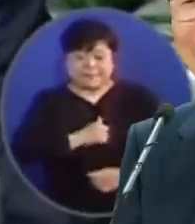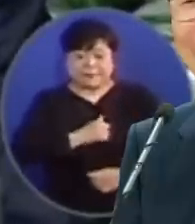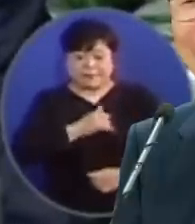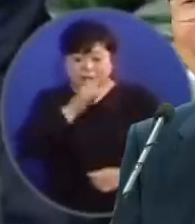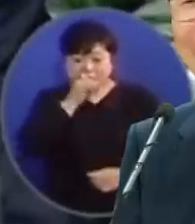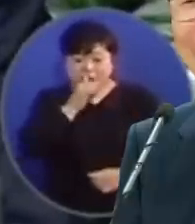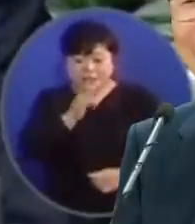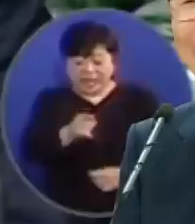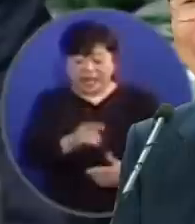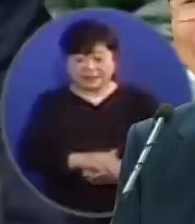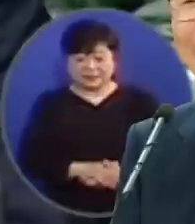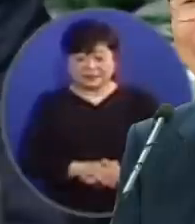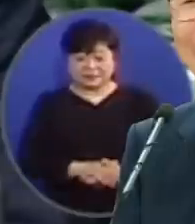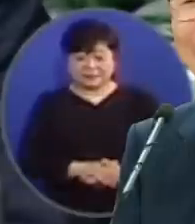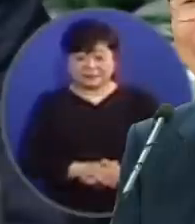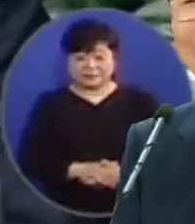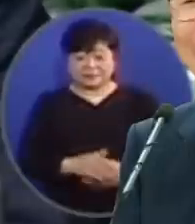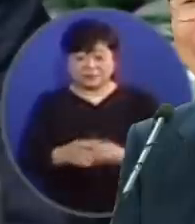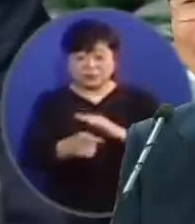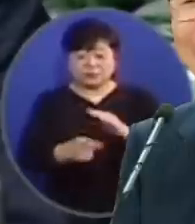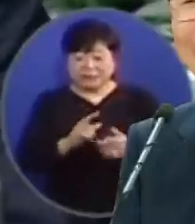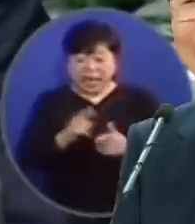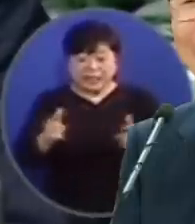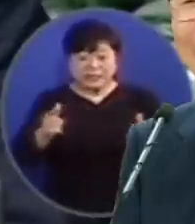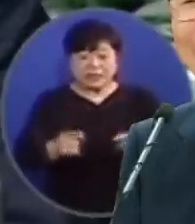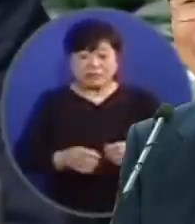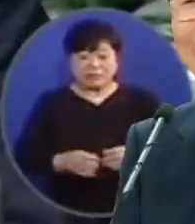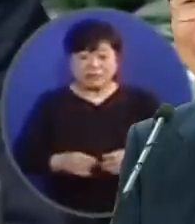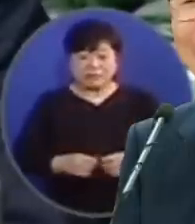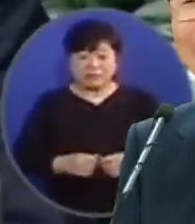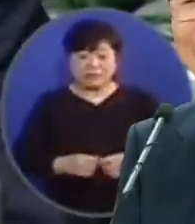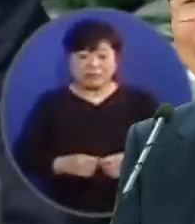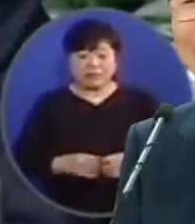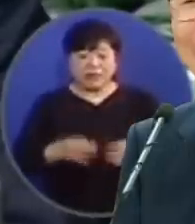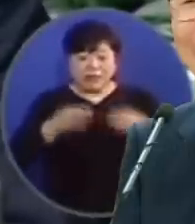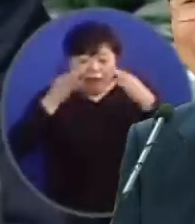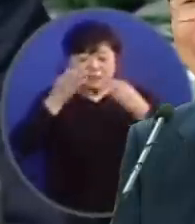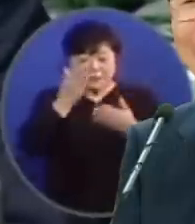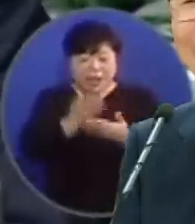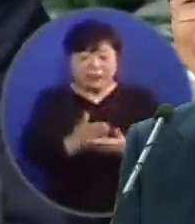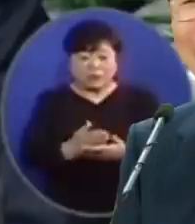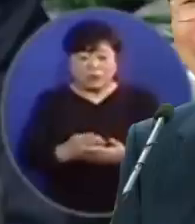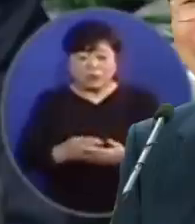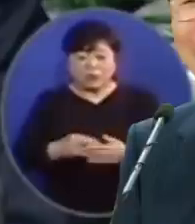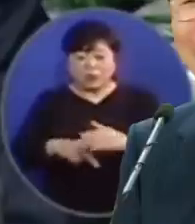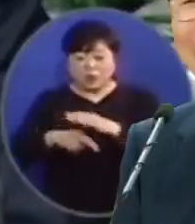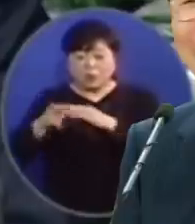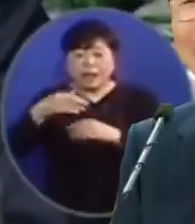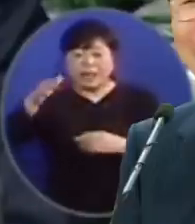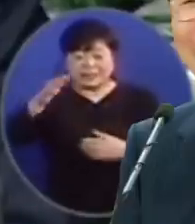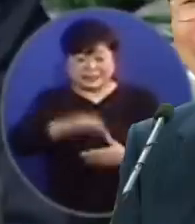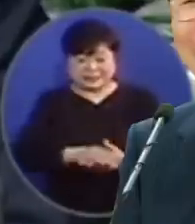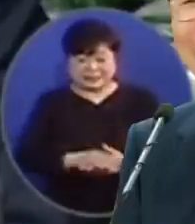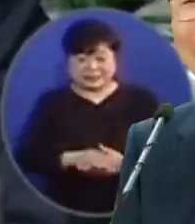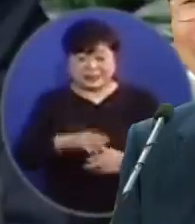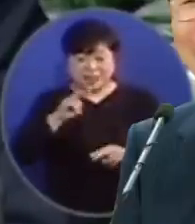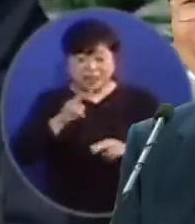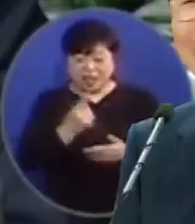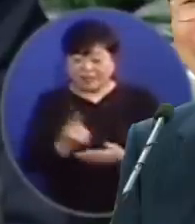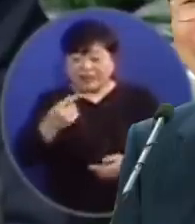그러니까 야 이놈아, 안 훔치려고 애를 쓰고 있으면 애를 쓸수록 더 훔치고 싶은 마음이 생기기 때문에 이 자리를